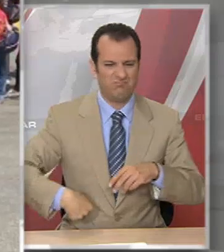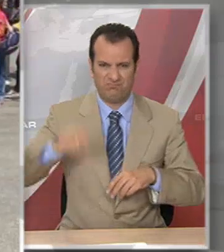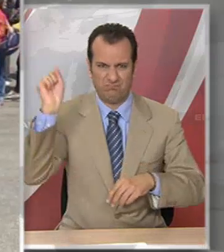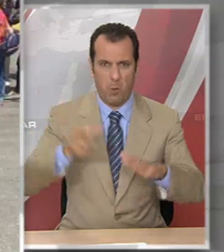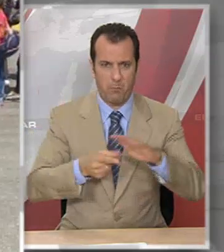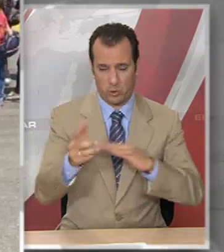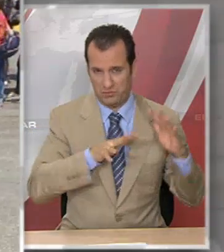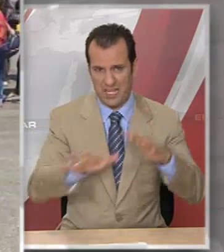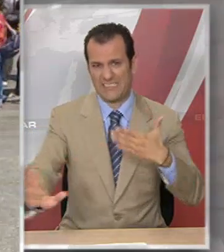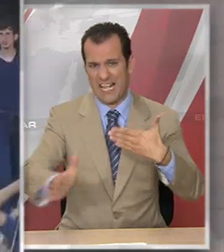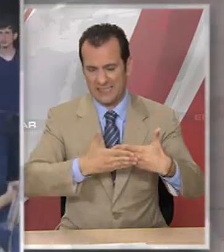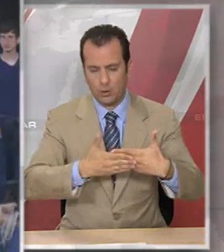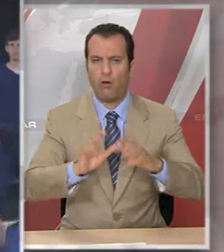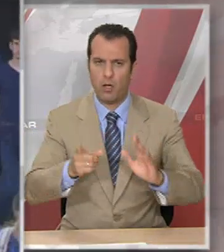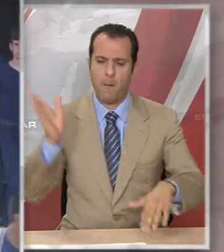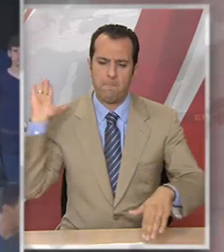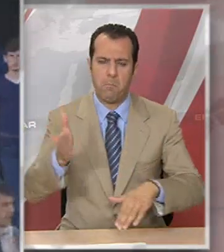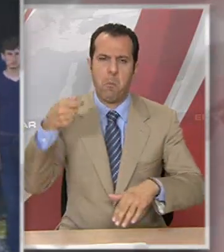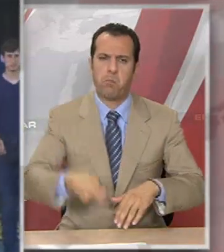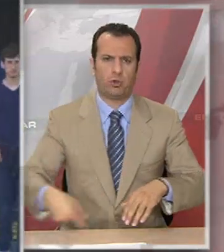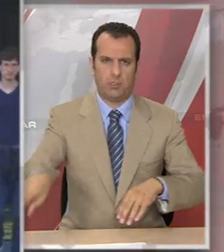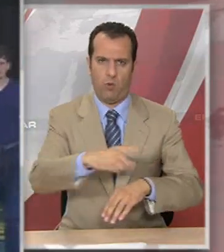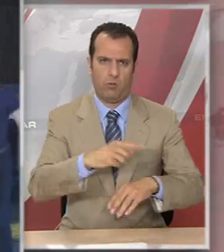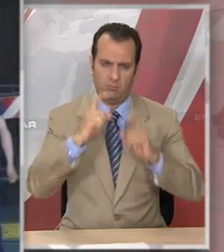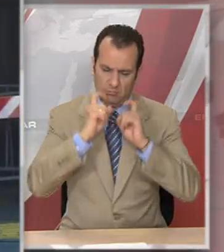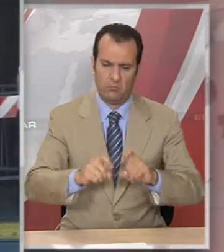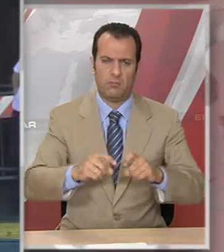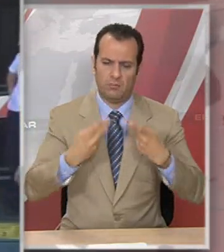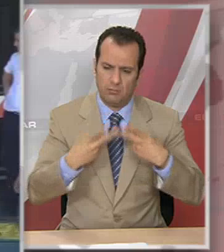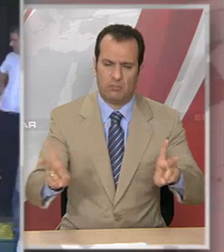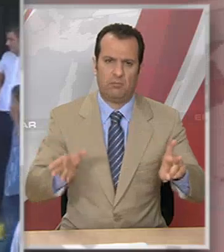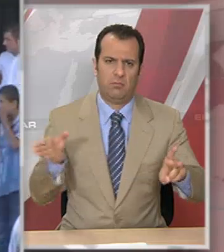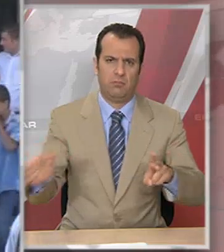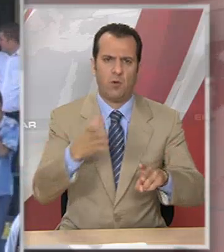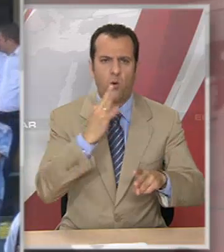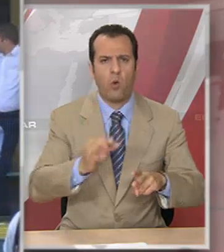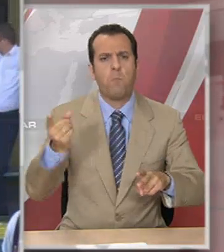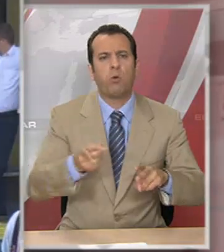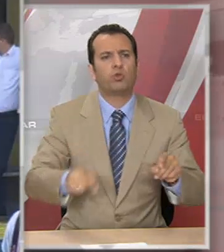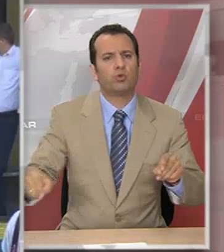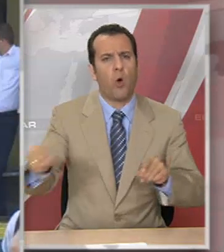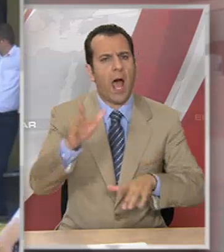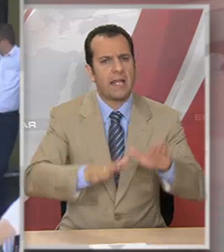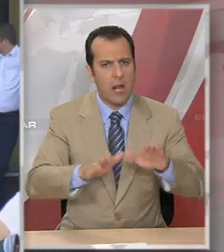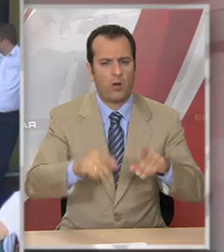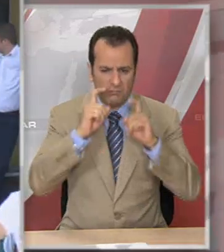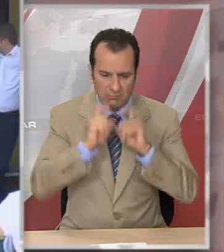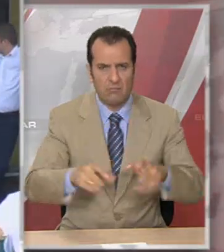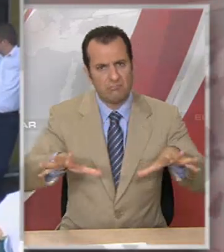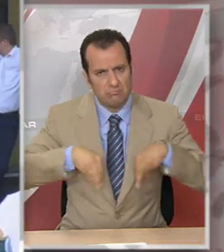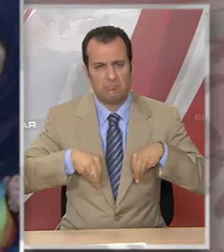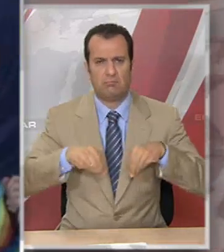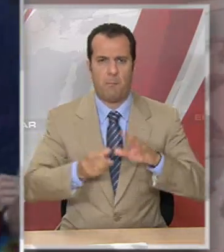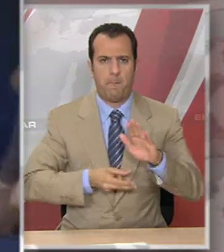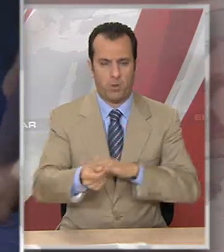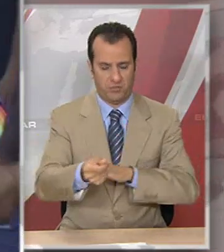πρόστιμα σε όσες χώρες αρνούνται να δεχθούν στο έδαφος τους τους πρόσφυγες που υποχρεούνται βάσει της ποσόστοσης της Ευρωπαϊκής Ένωσης. Κατοικοί